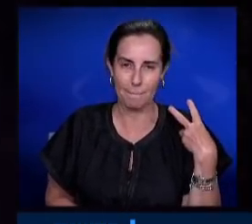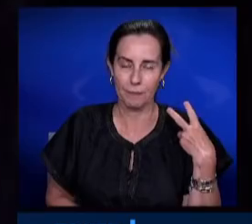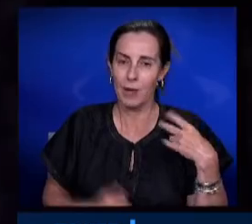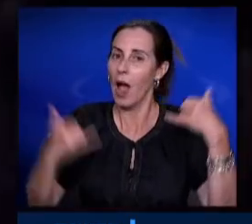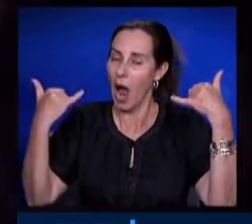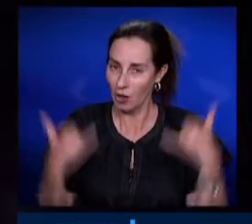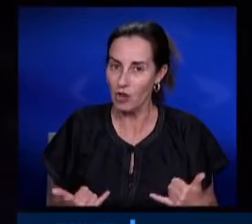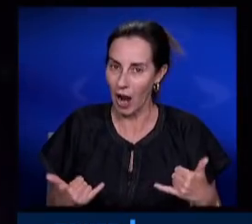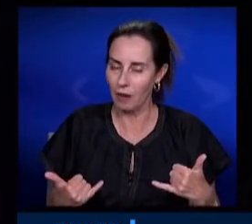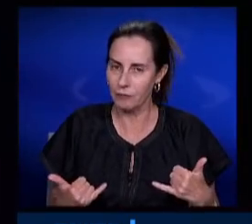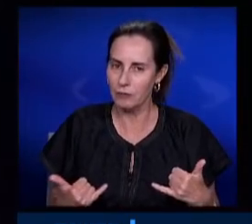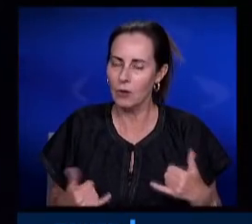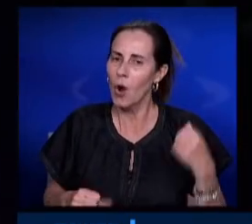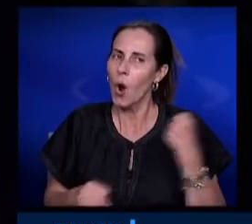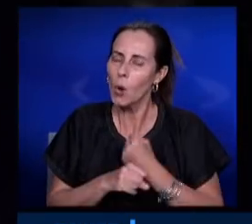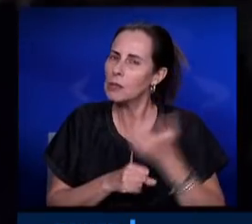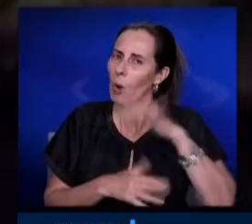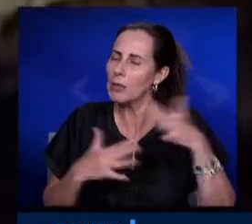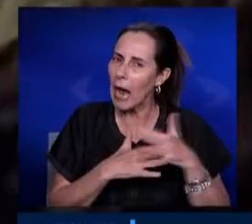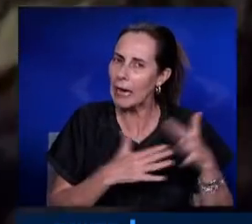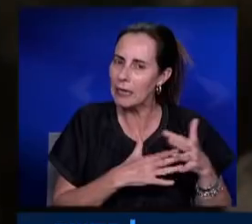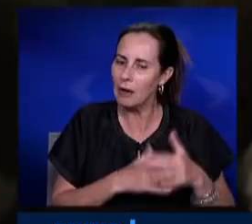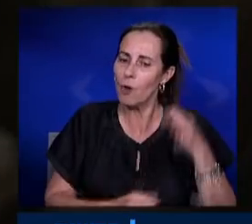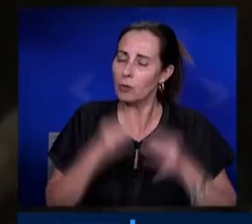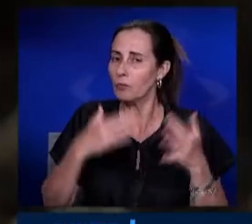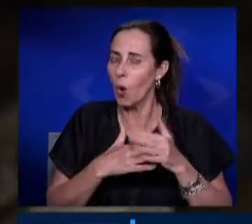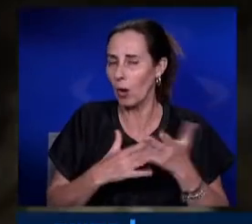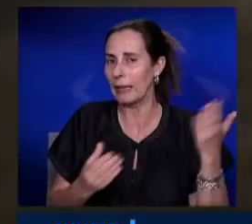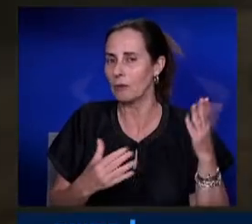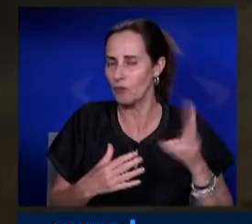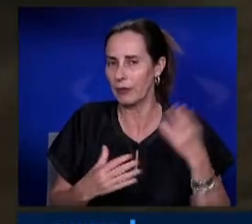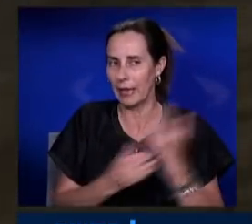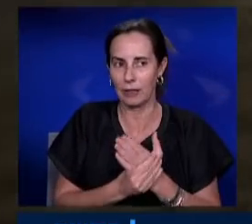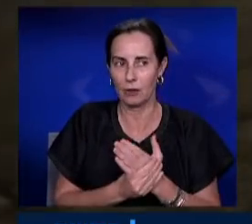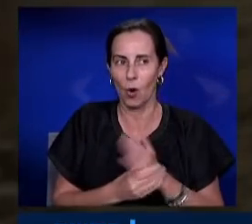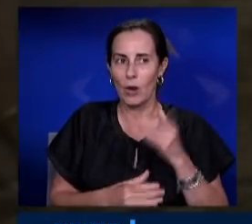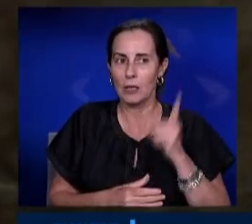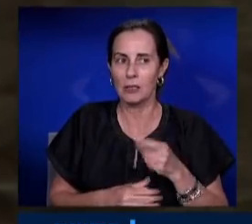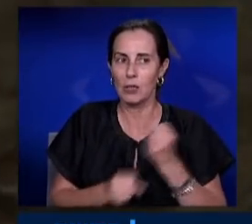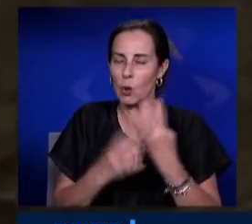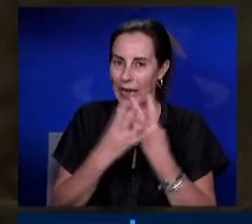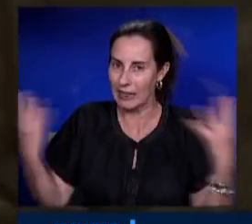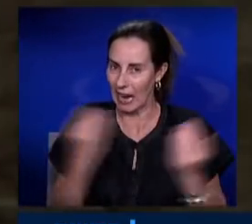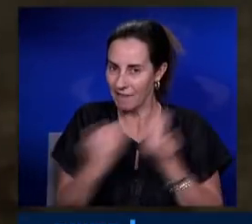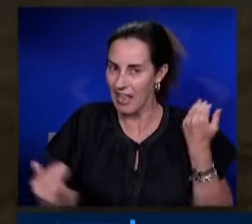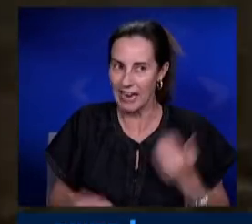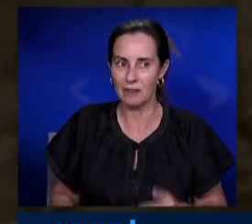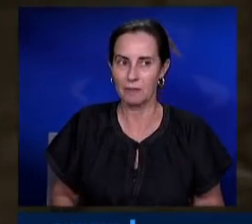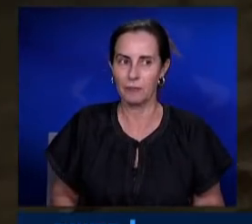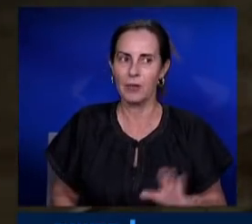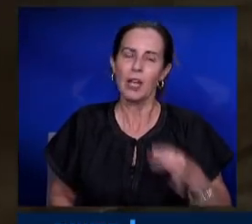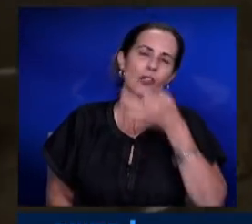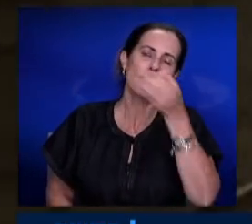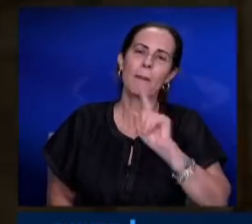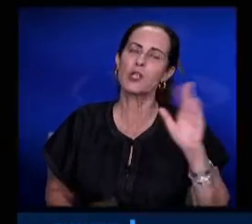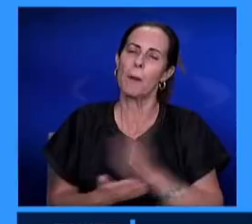אלה, מתבצעות השלמות חקירה והפרקליטות בוחנת את התיק. יכול להיות שהיה צריך לשים פה גדרות לפני כן? זה אחד ישן את מי